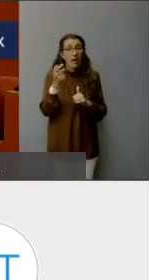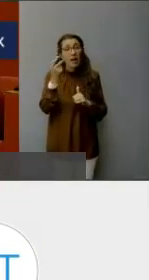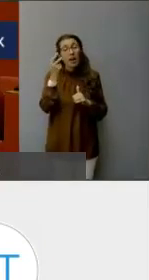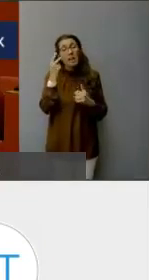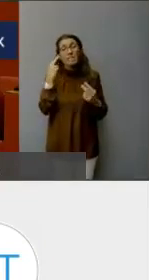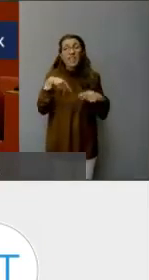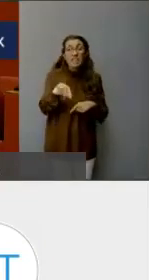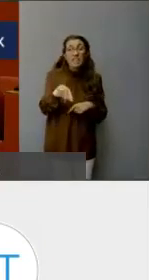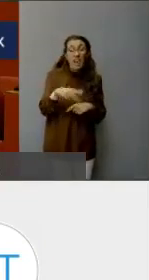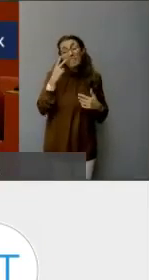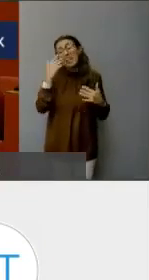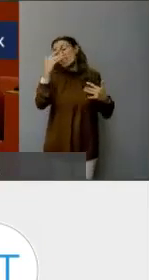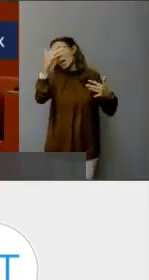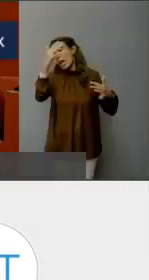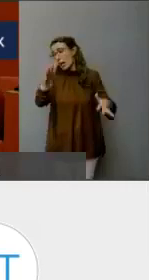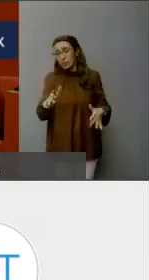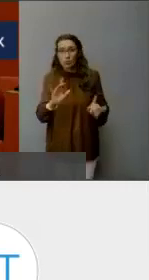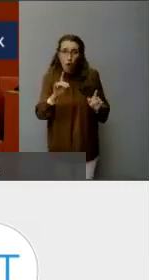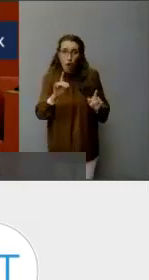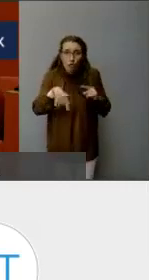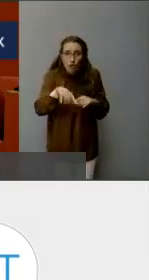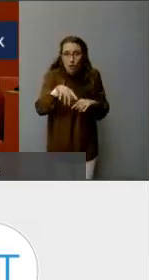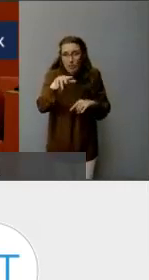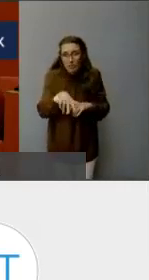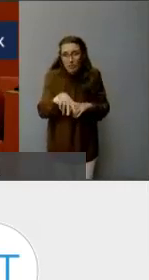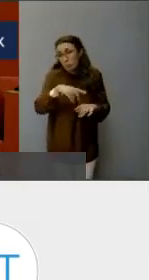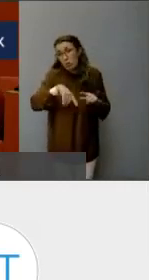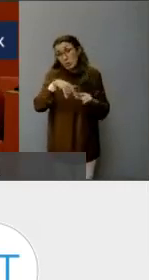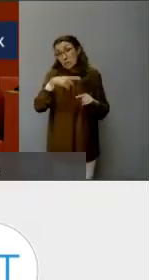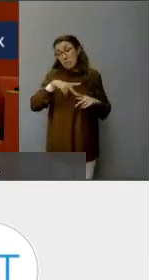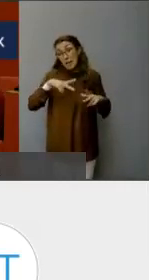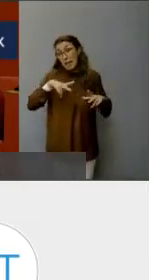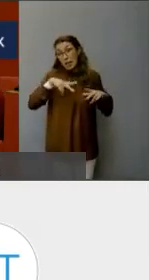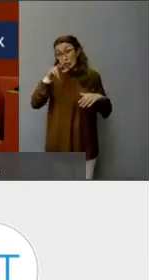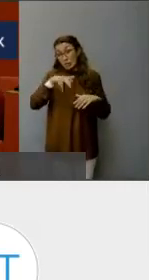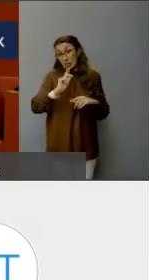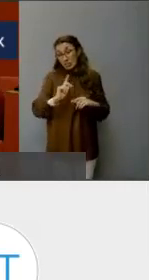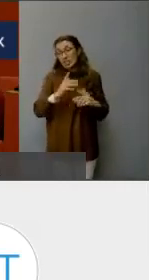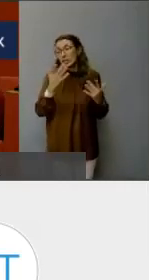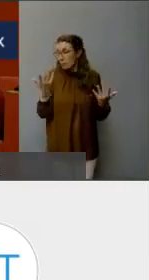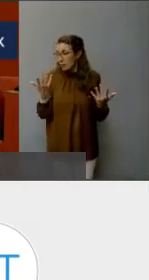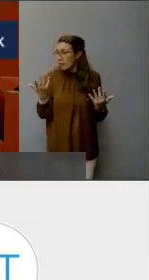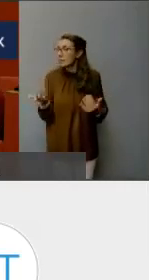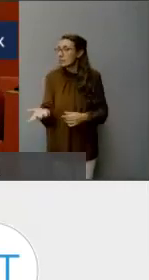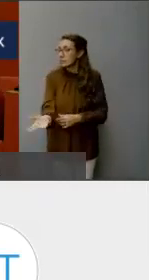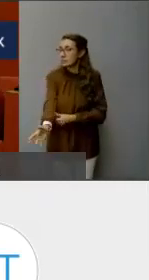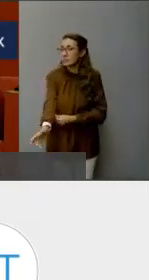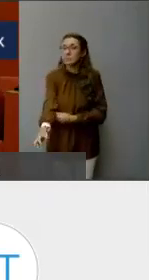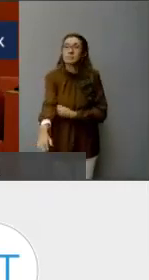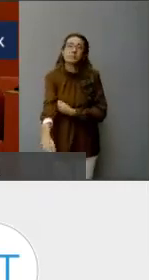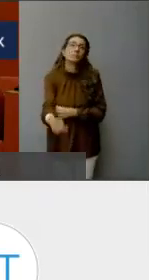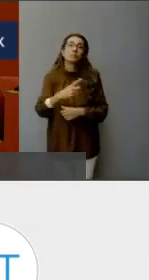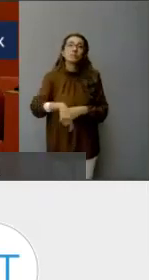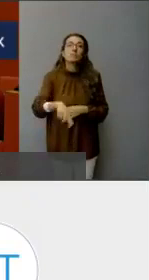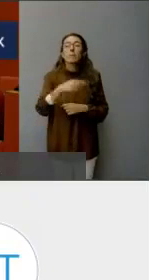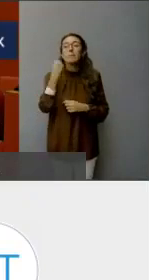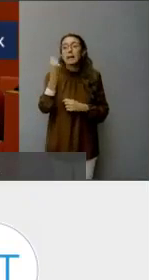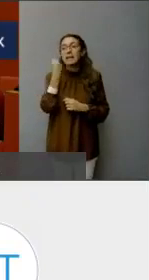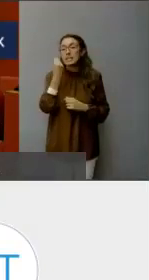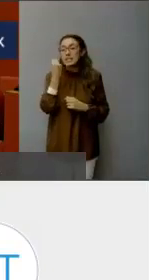oggi decidiamo sarebbe bello alcun decidere ma per i 20 noi pensiamo che si tratti di un ulteriore